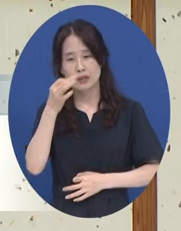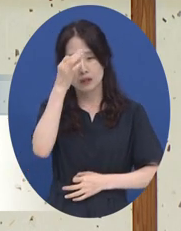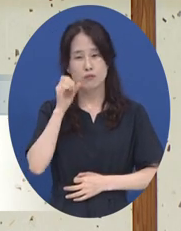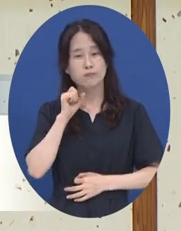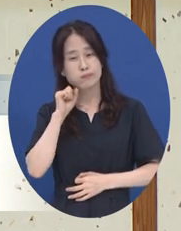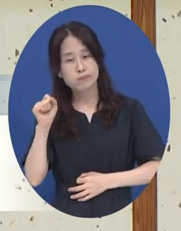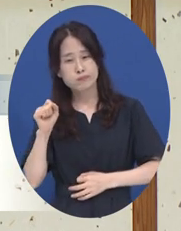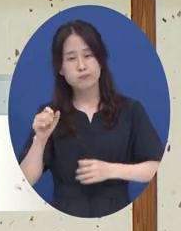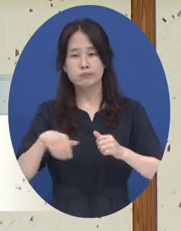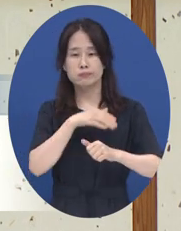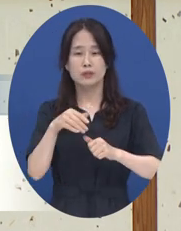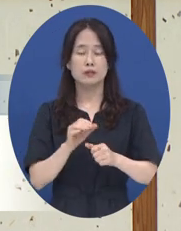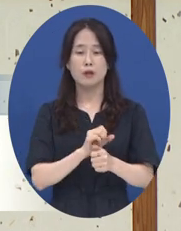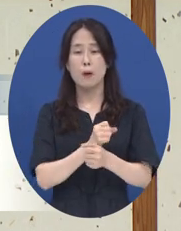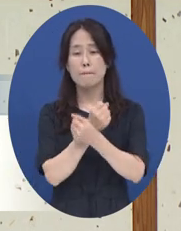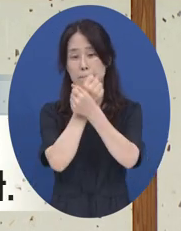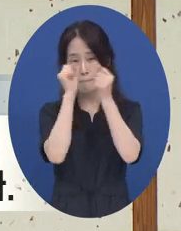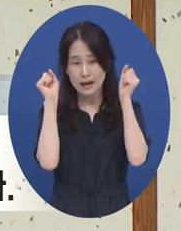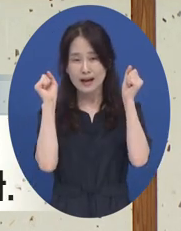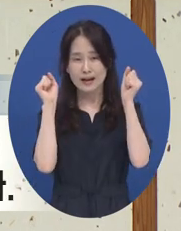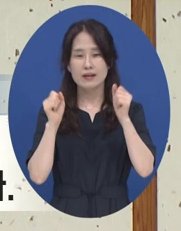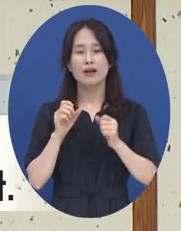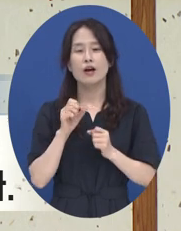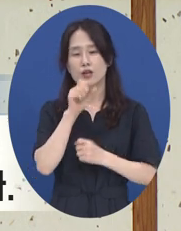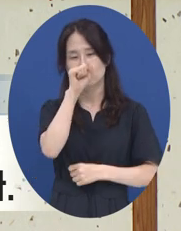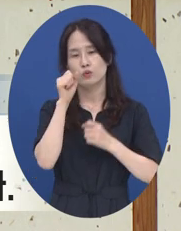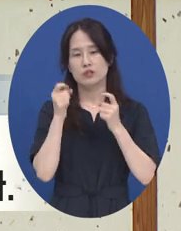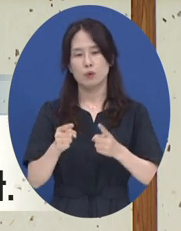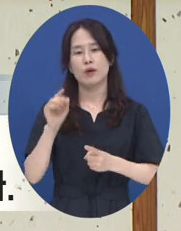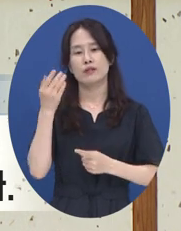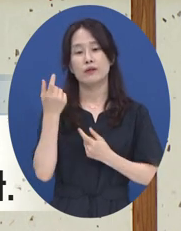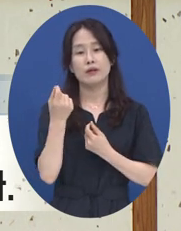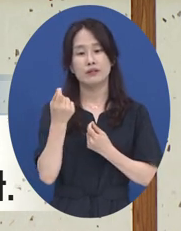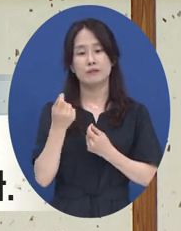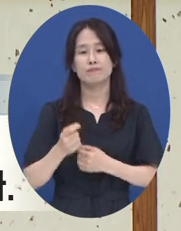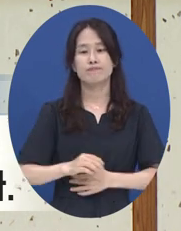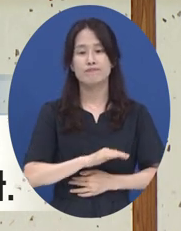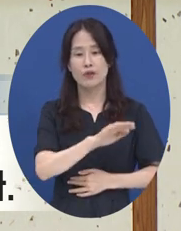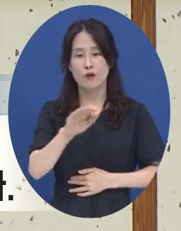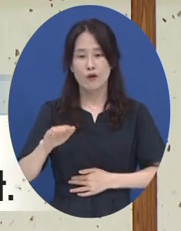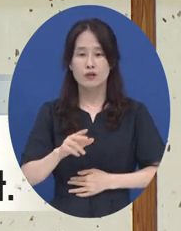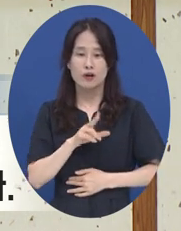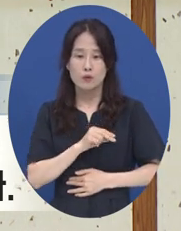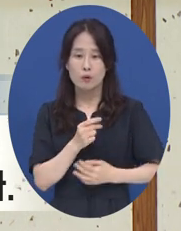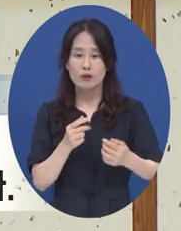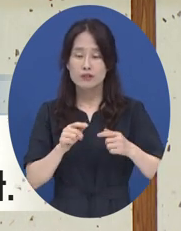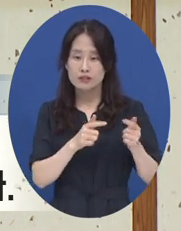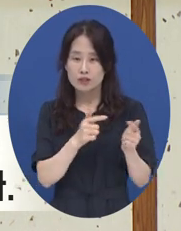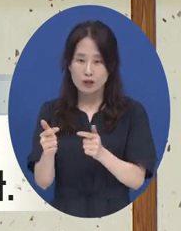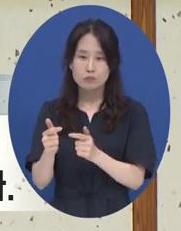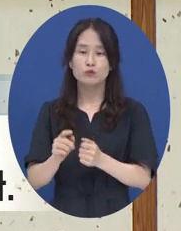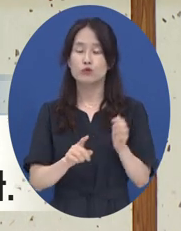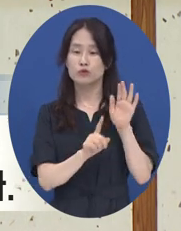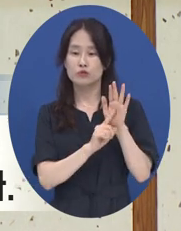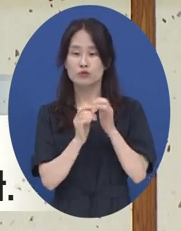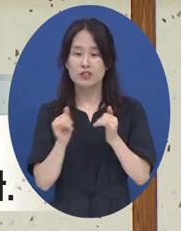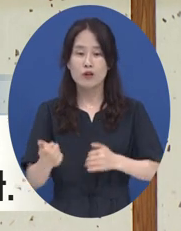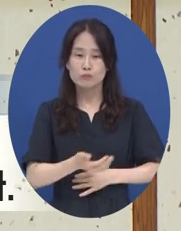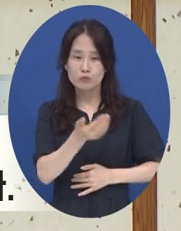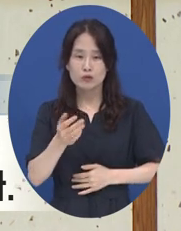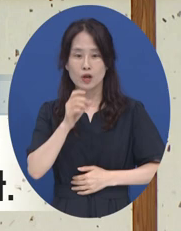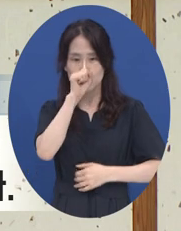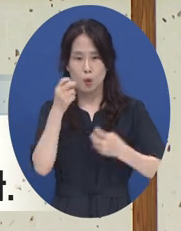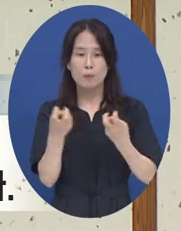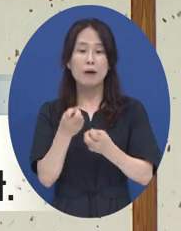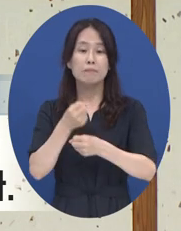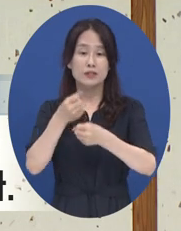기술 종속 상태에서 벗어나는 좋은 계기가 되지 않을까 싶고, 우리 여러 의원님들, 그리고 우리 발제자 여러분들께서 좋은